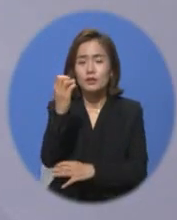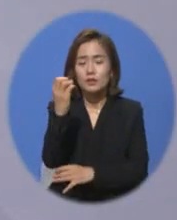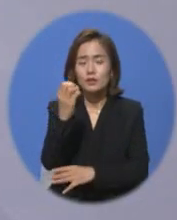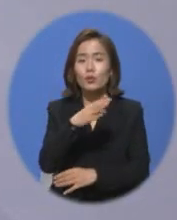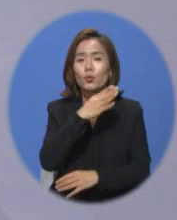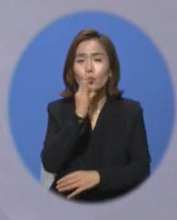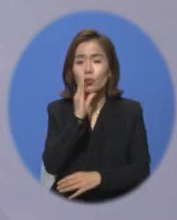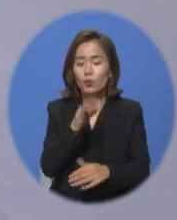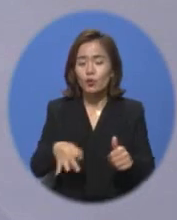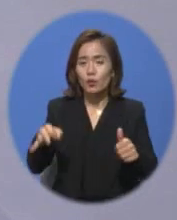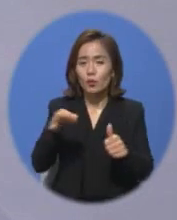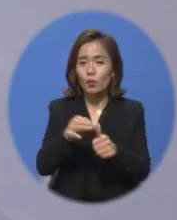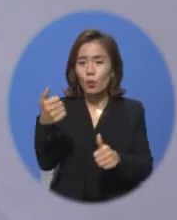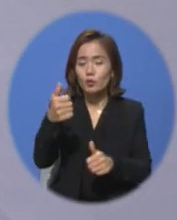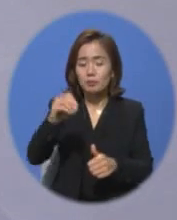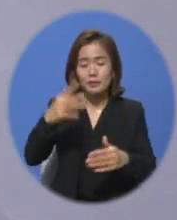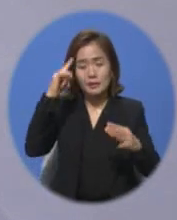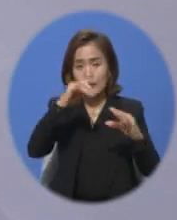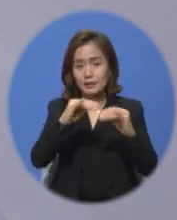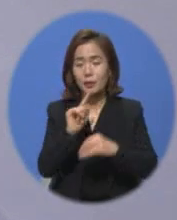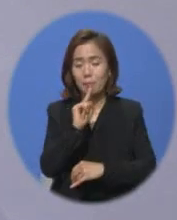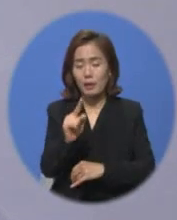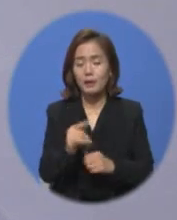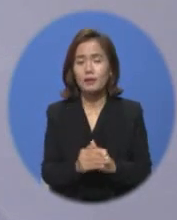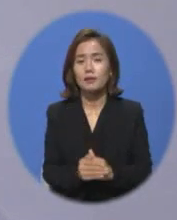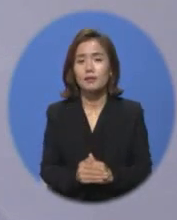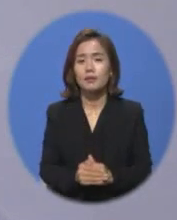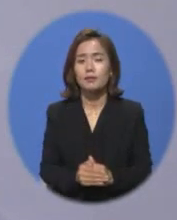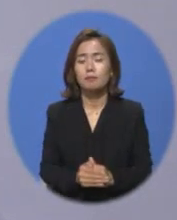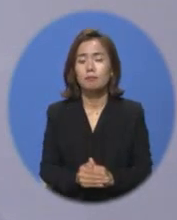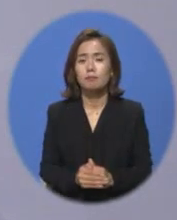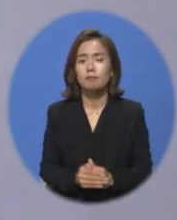언급된50만원기본연금에대한여러분의지지여부를이승남후보에게여쭤보고싶습니다 . 예.